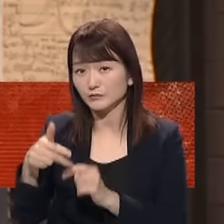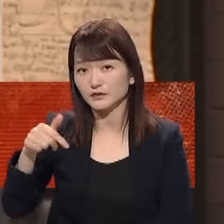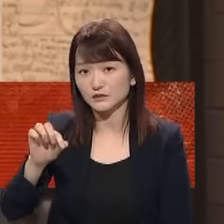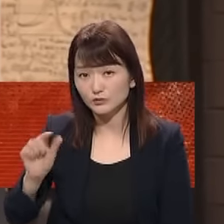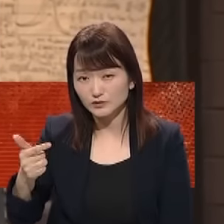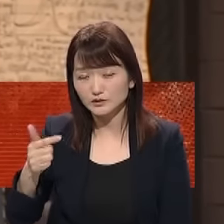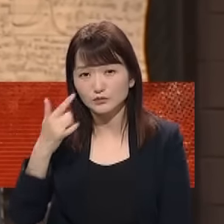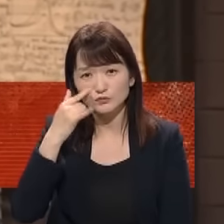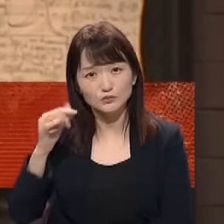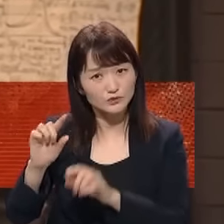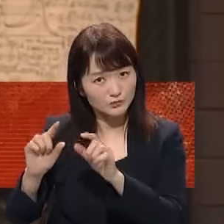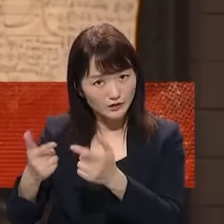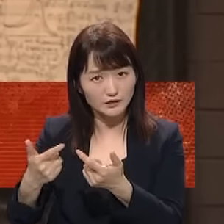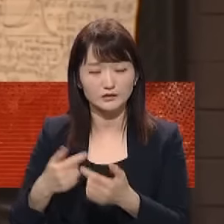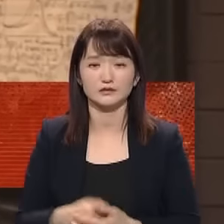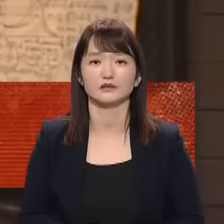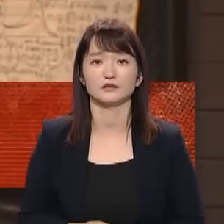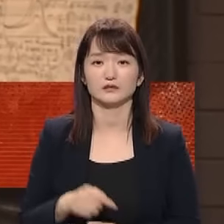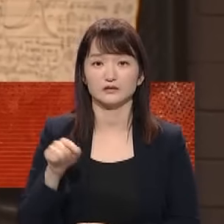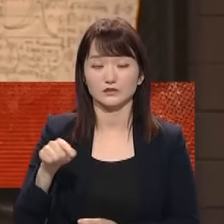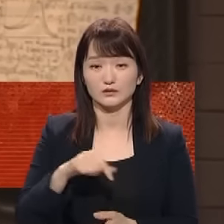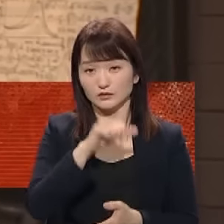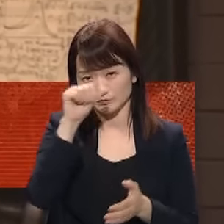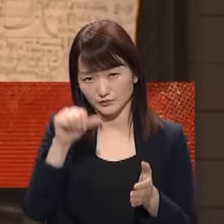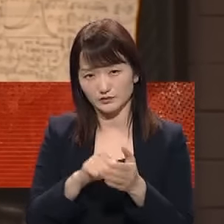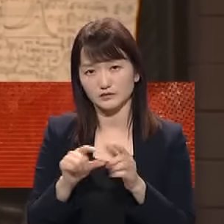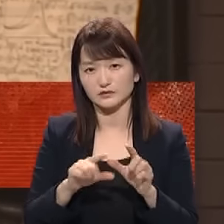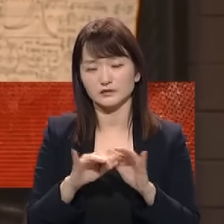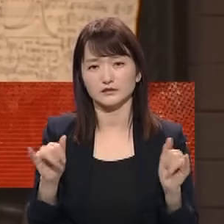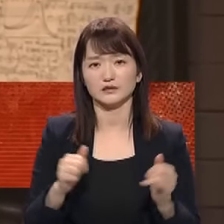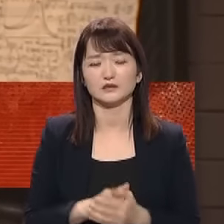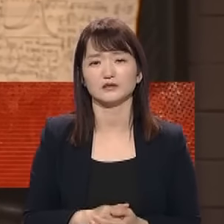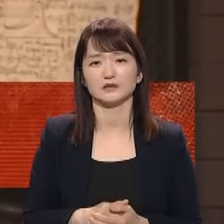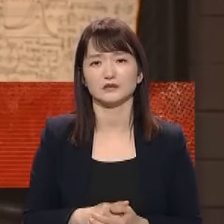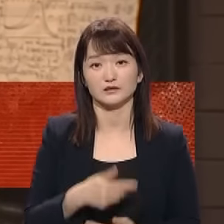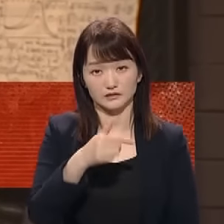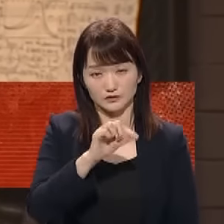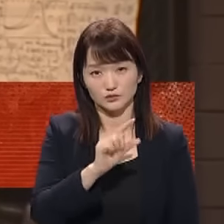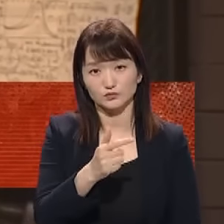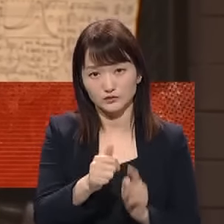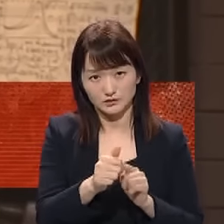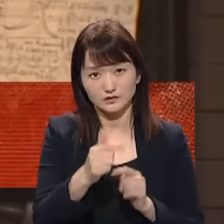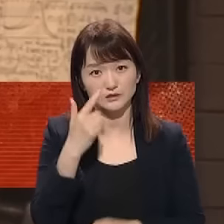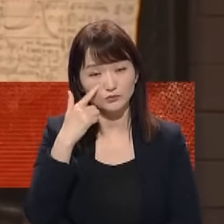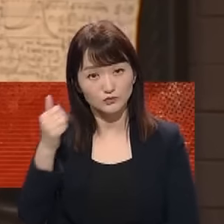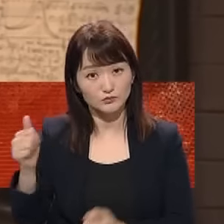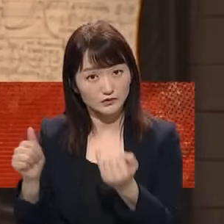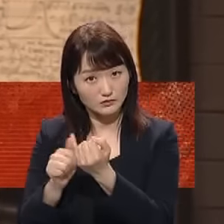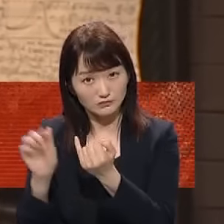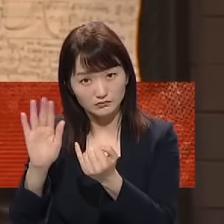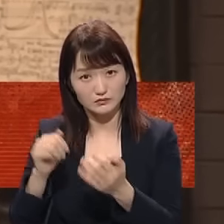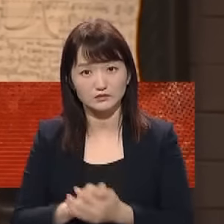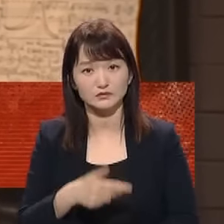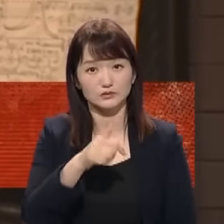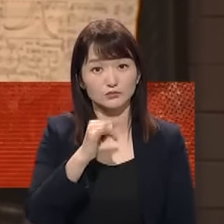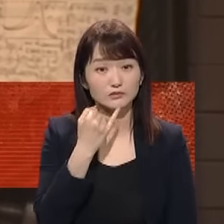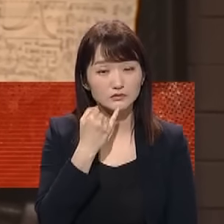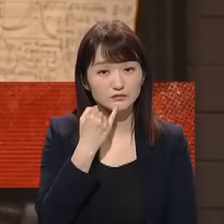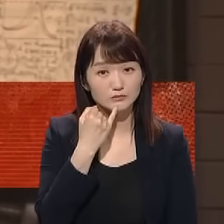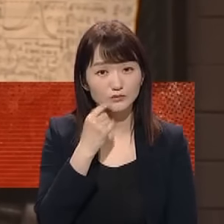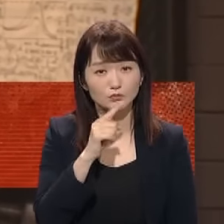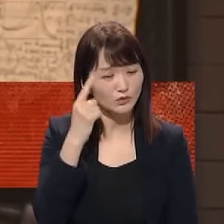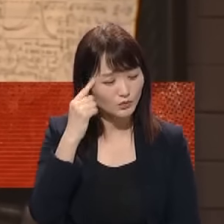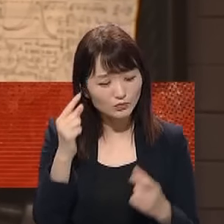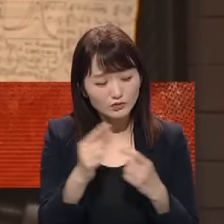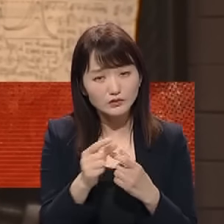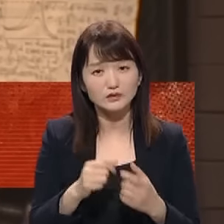너랑 평생 같이 살 사람 지훈 씨 부모님 아니고 지훈 씨라고. 아니, 지훈 씨가 괜찮으면 된 거지 뭘 고민하니 너는?